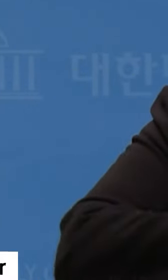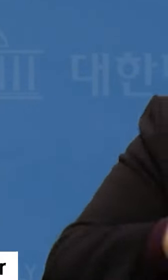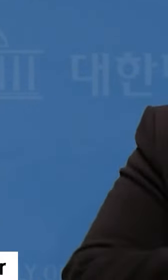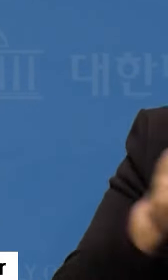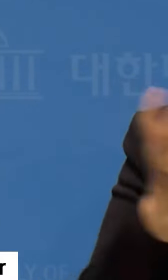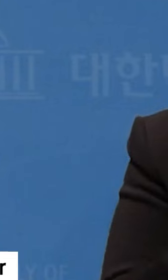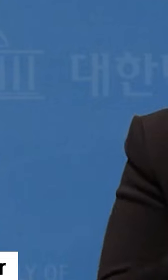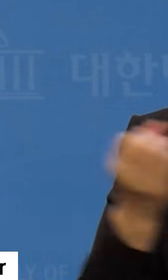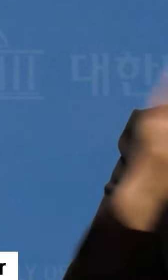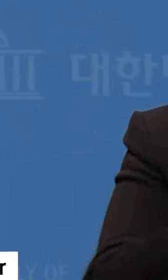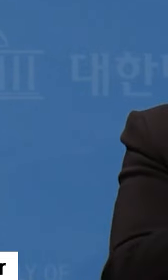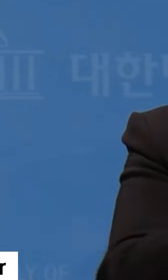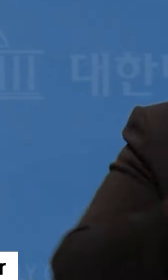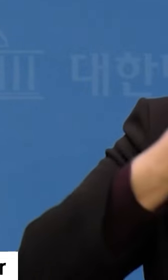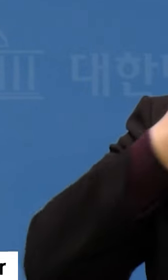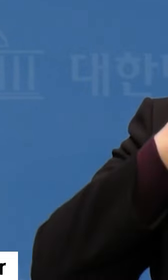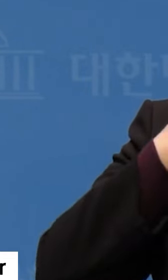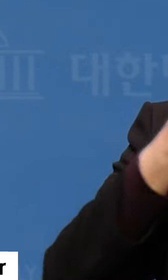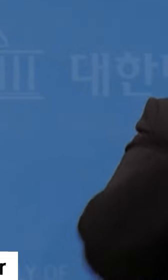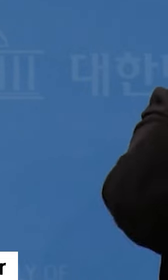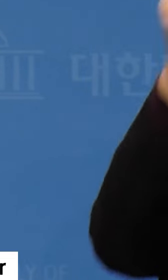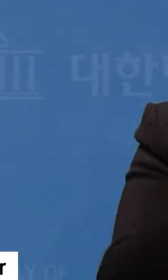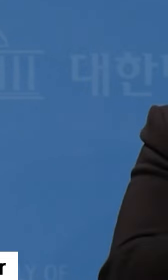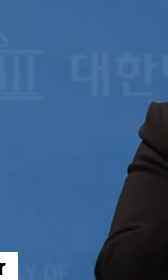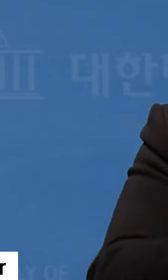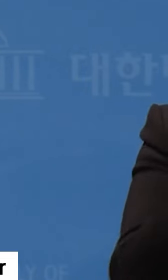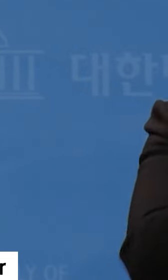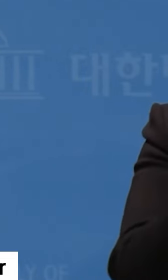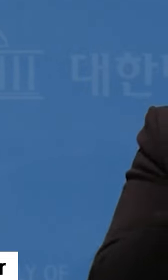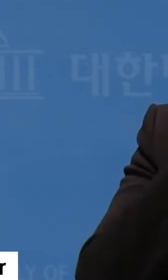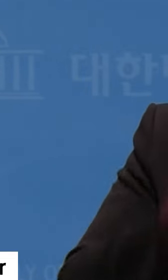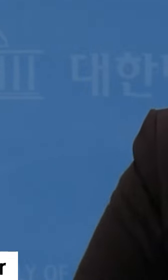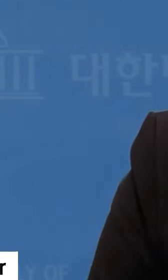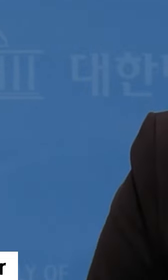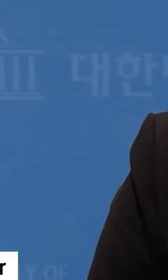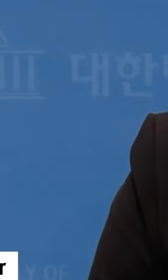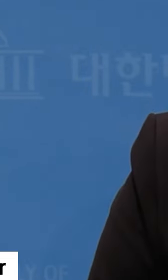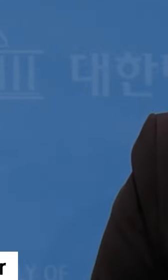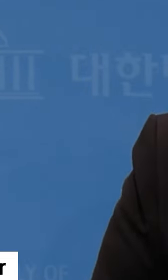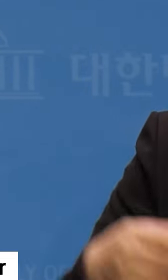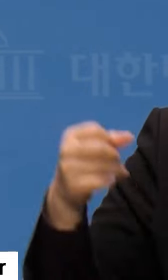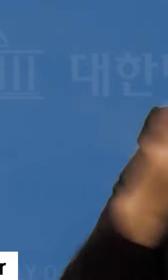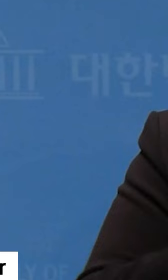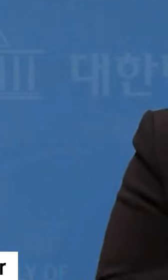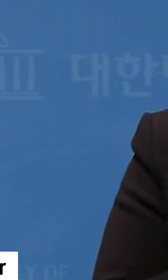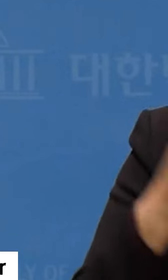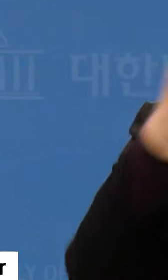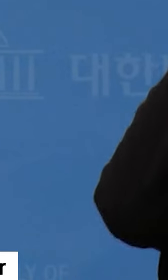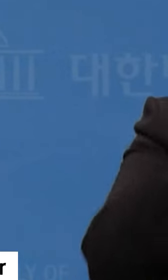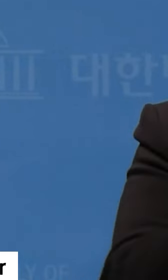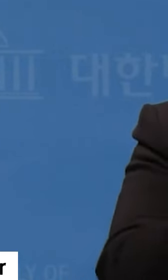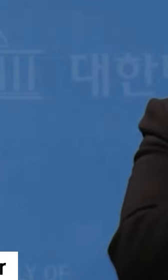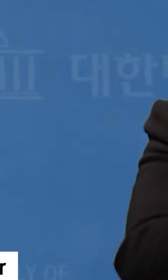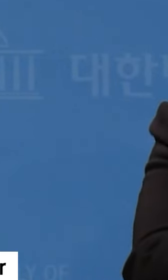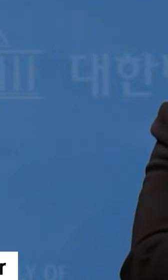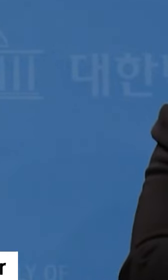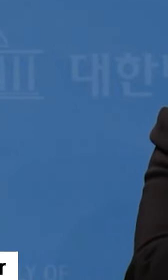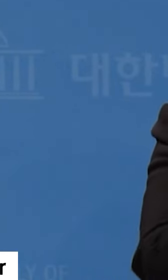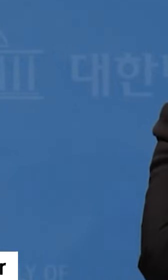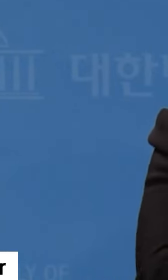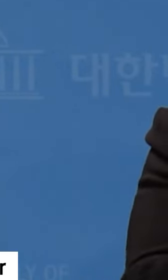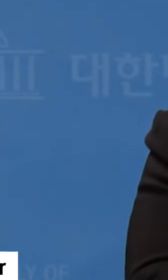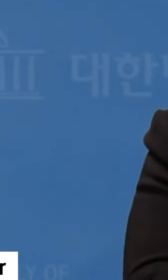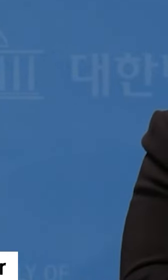대안도 해결책도 사회적 논의도 없습니다. 또한 현 검찰 독재 정권은